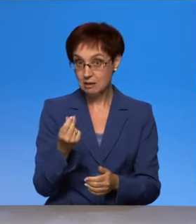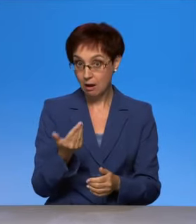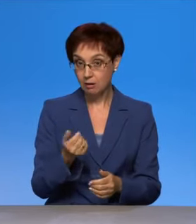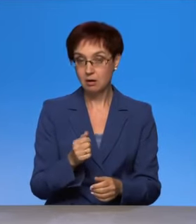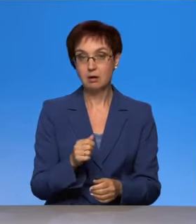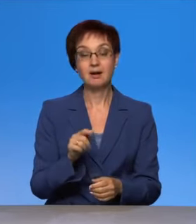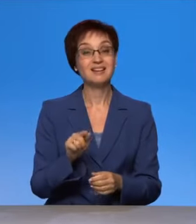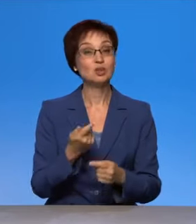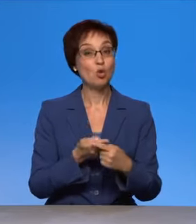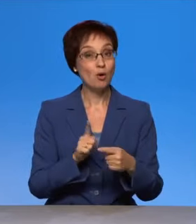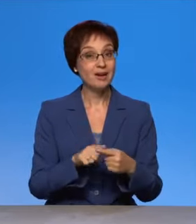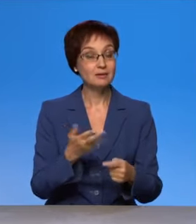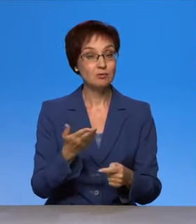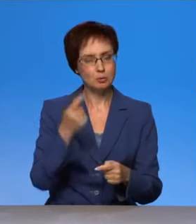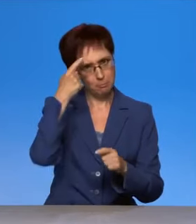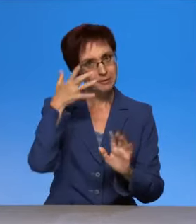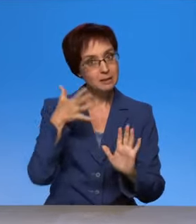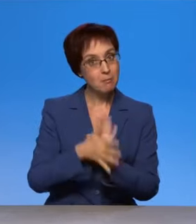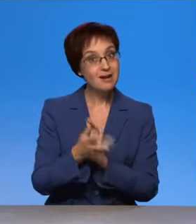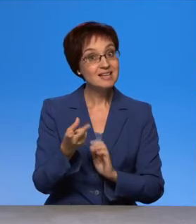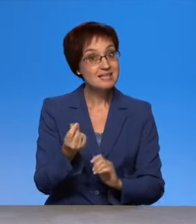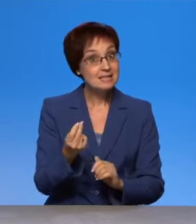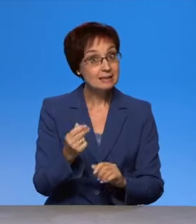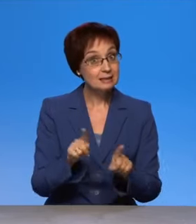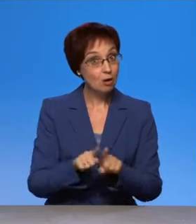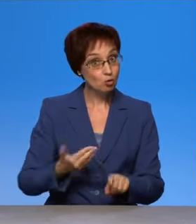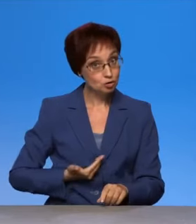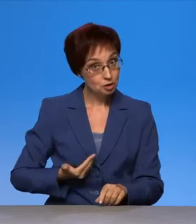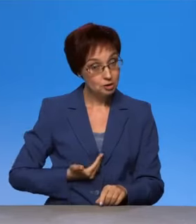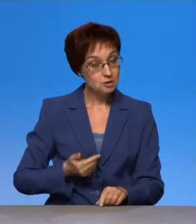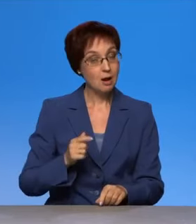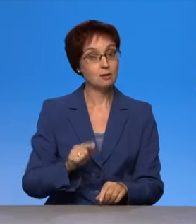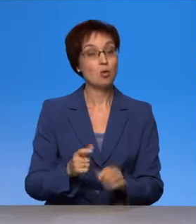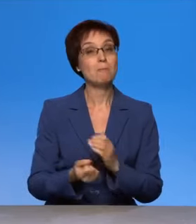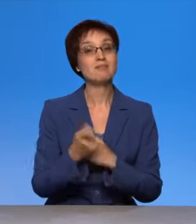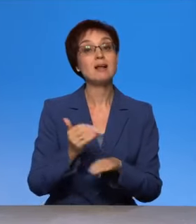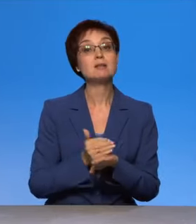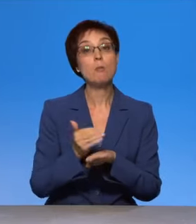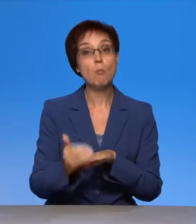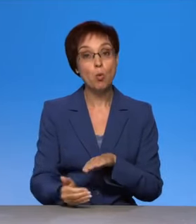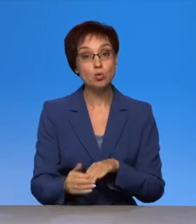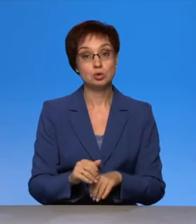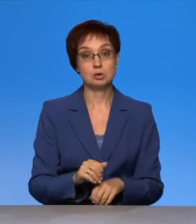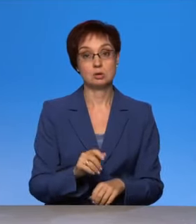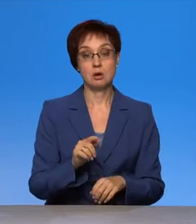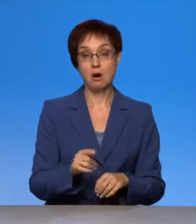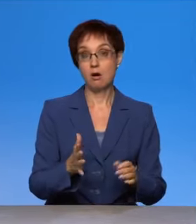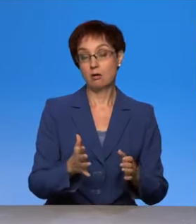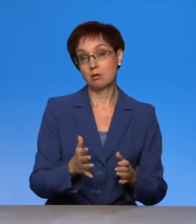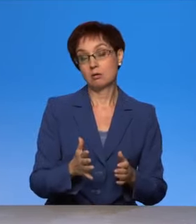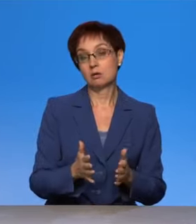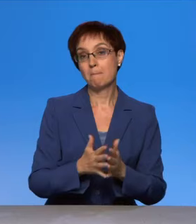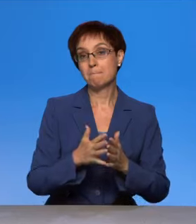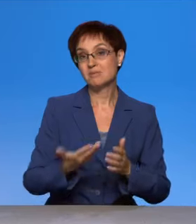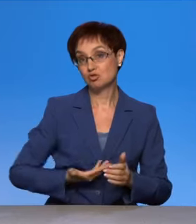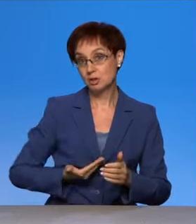уже чуть-чуть позже. Вот. А что касается больших городов, ну, в принципе, и раньше были большие города. Вот, и раньше